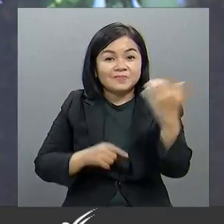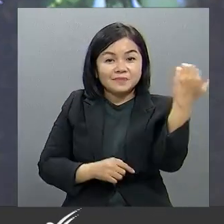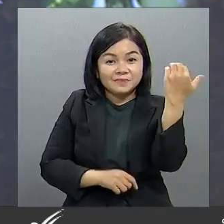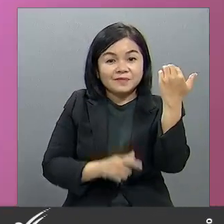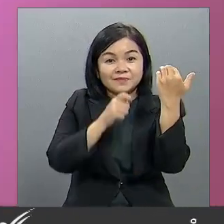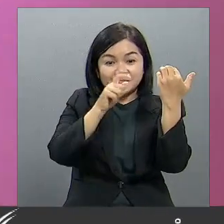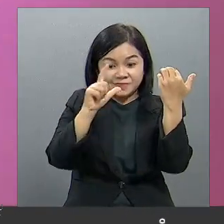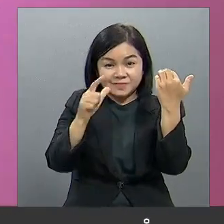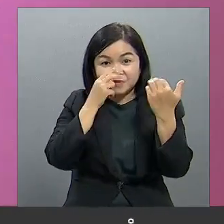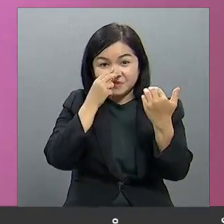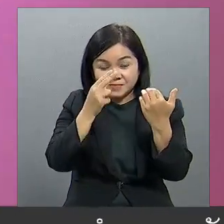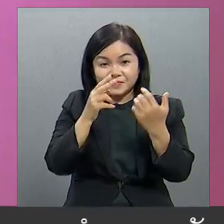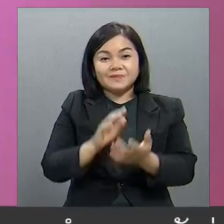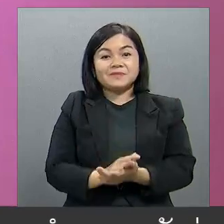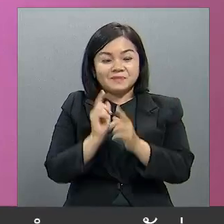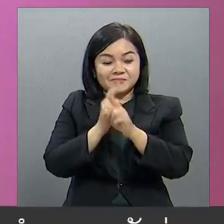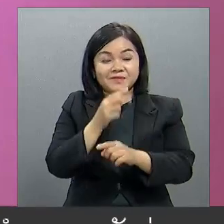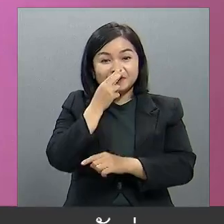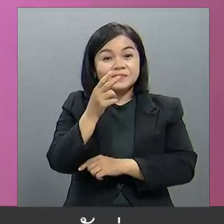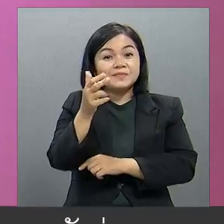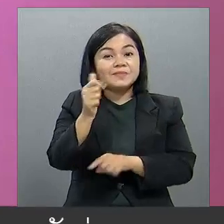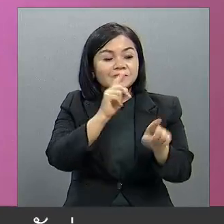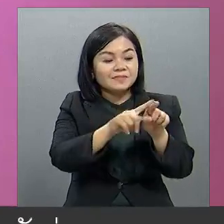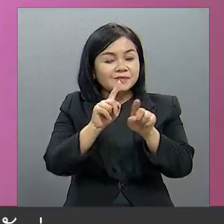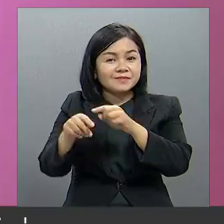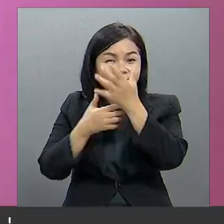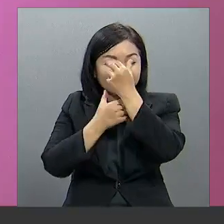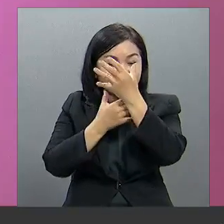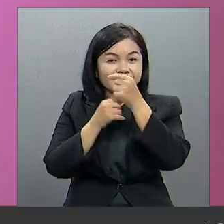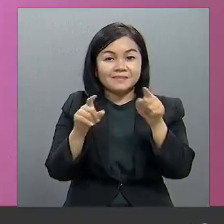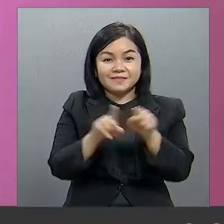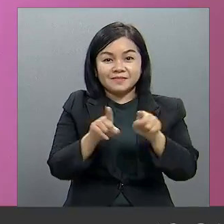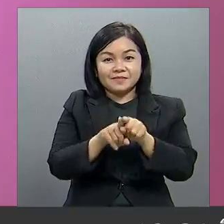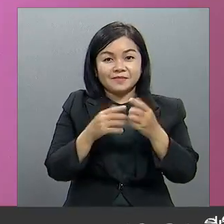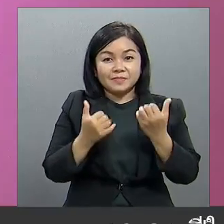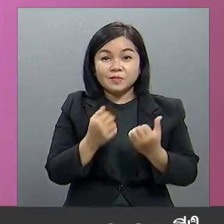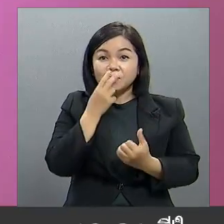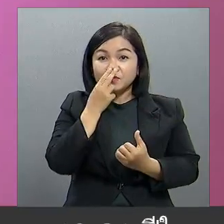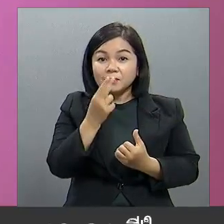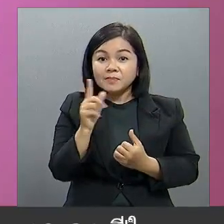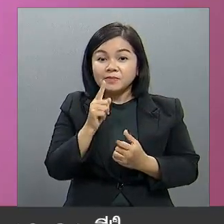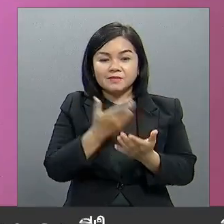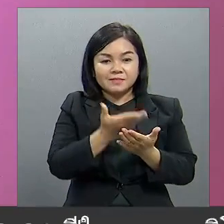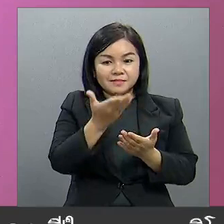พาดค่ะห้ามพลา ห้พลดครับลายรายการน่าสนใจเลยคคุผชมครั ไปกัที่การช็ปปิ่งดกวาครั